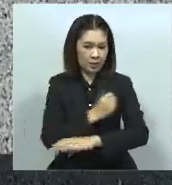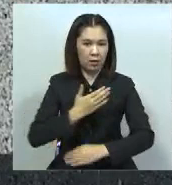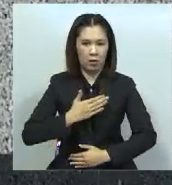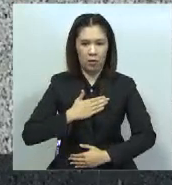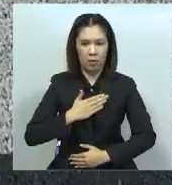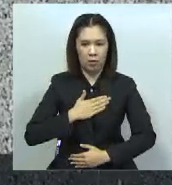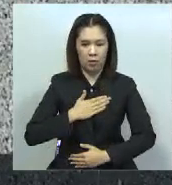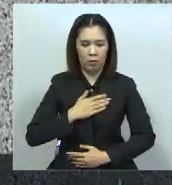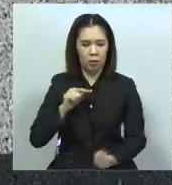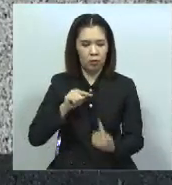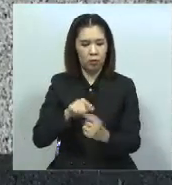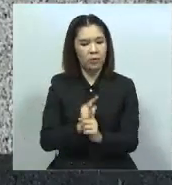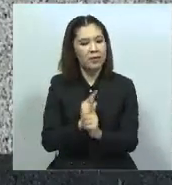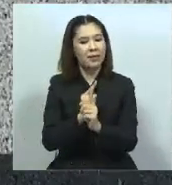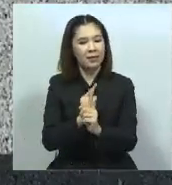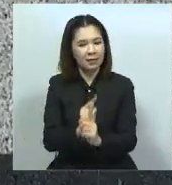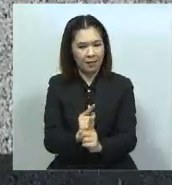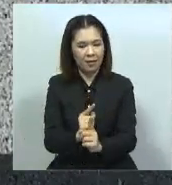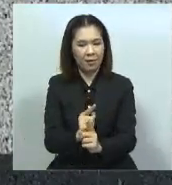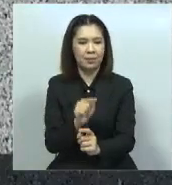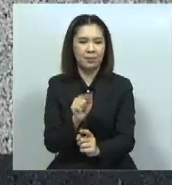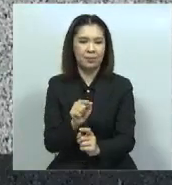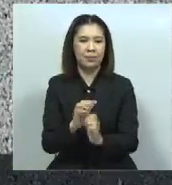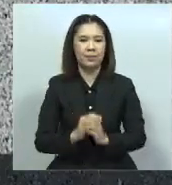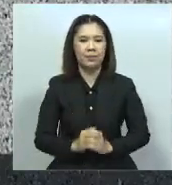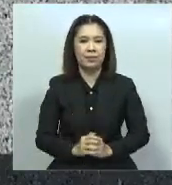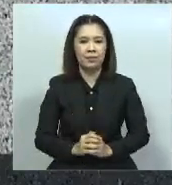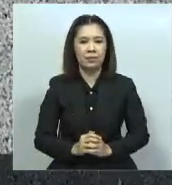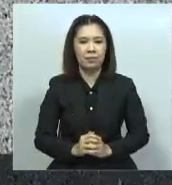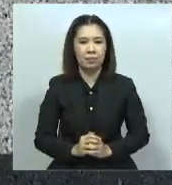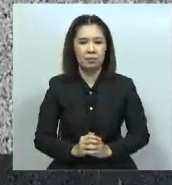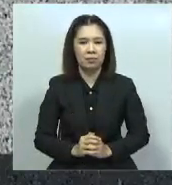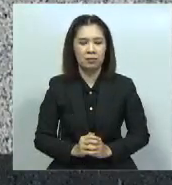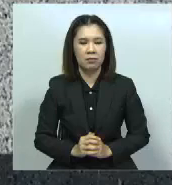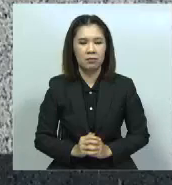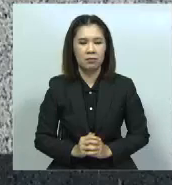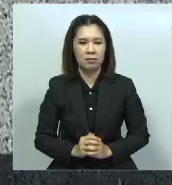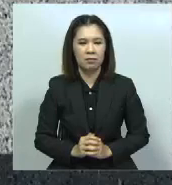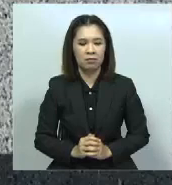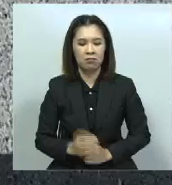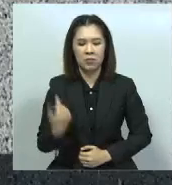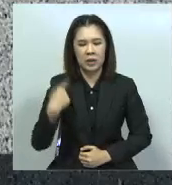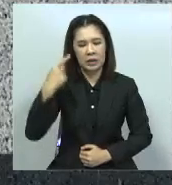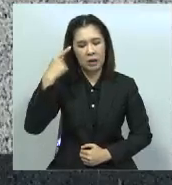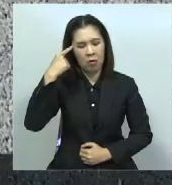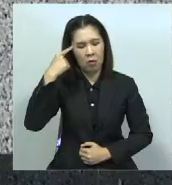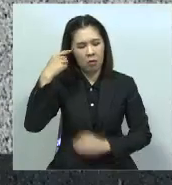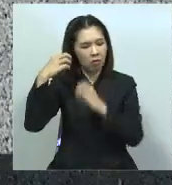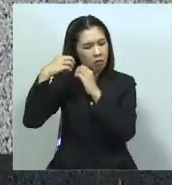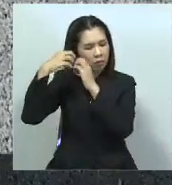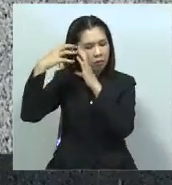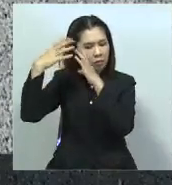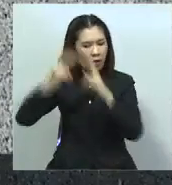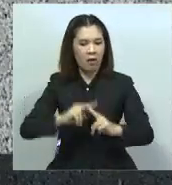ดถืออุดมการณ์และหลักการเป็นที่ตั้งไม่ใช่เป็นเรื่องของความเลื่อนลอยแต่เพราะผมเชื่อว่า